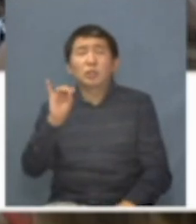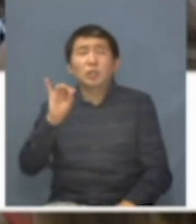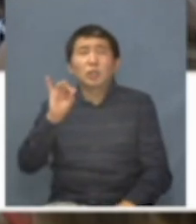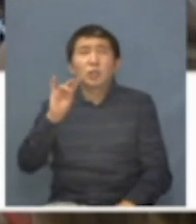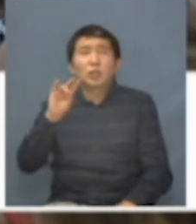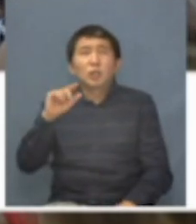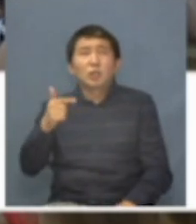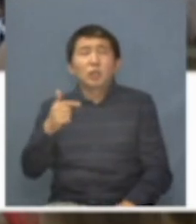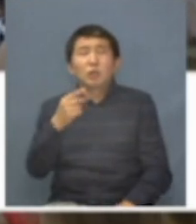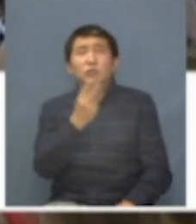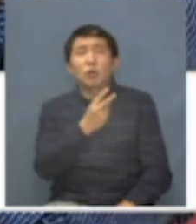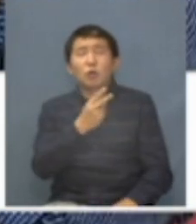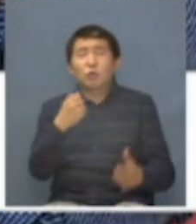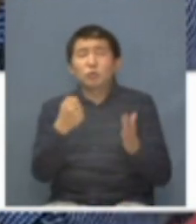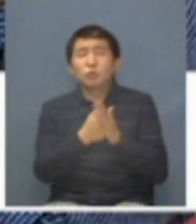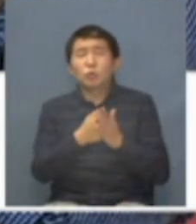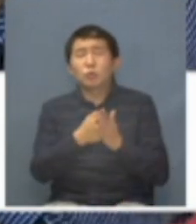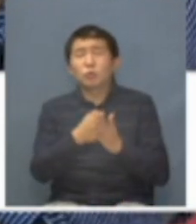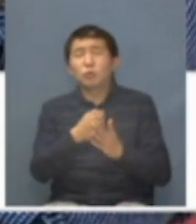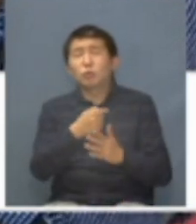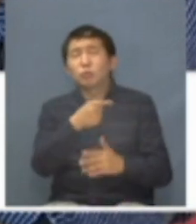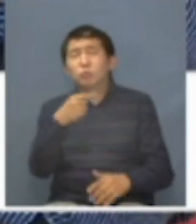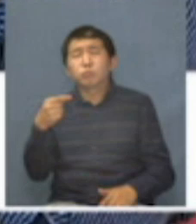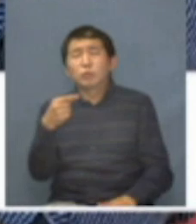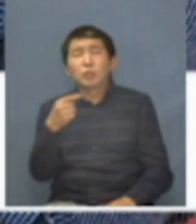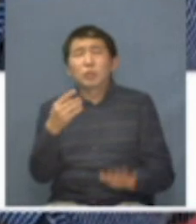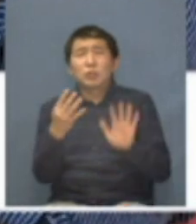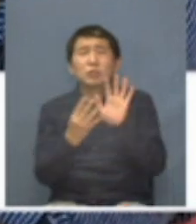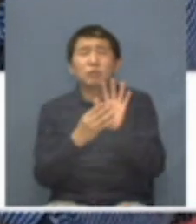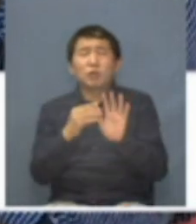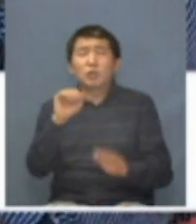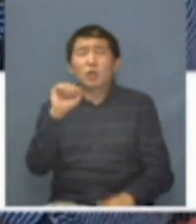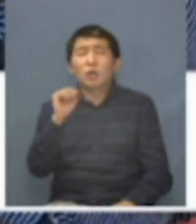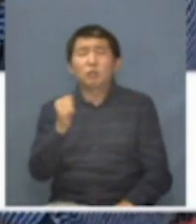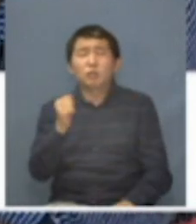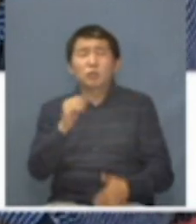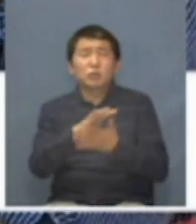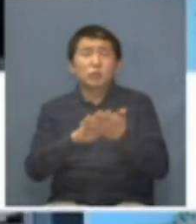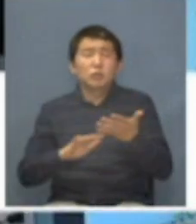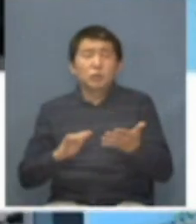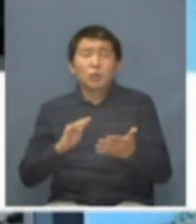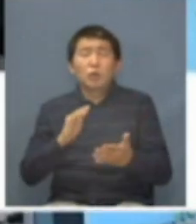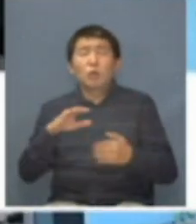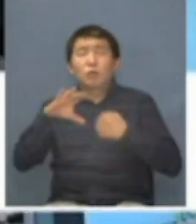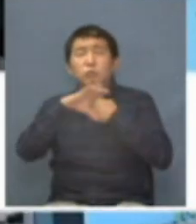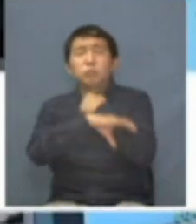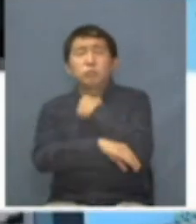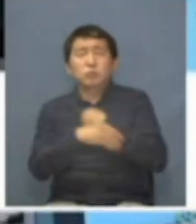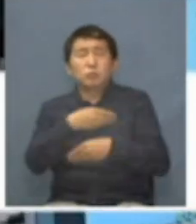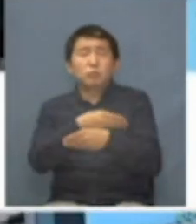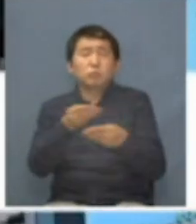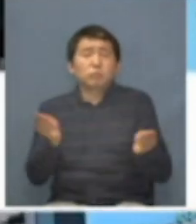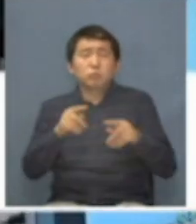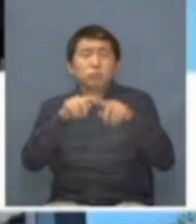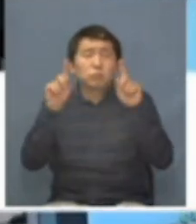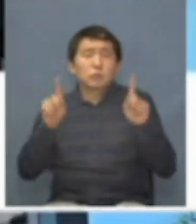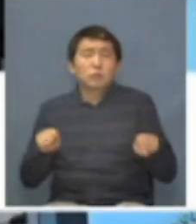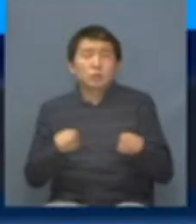аралығында өтеді. Оқыту жұмысы аяқталған соң қатысушыларға сертификат табысталады. Кәусар Идаятқызы, Александр Каримов, Алтай ақпарат.